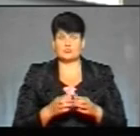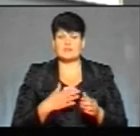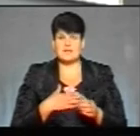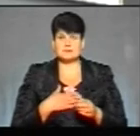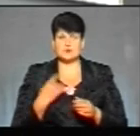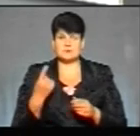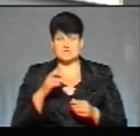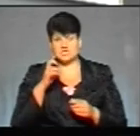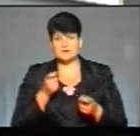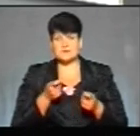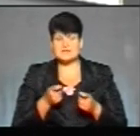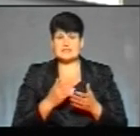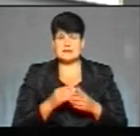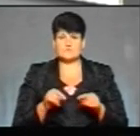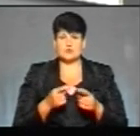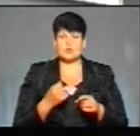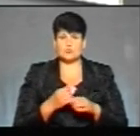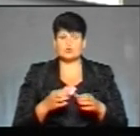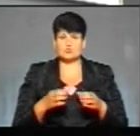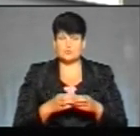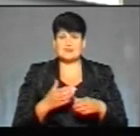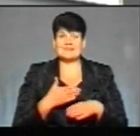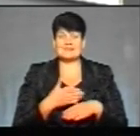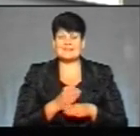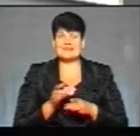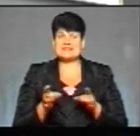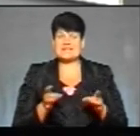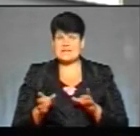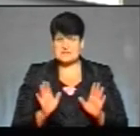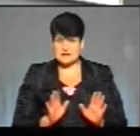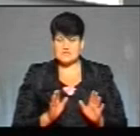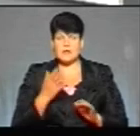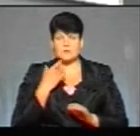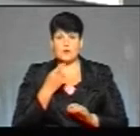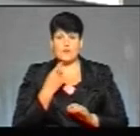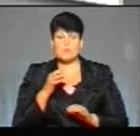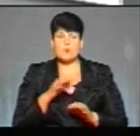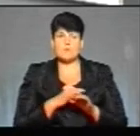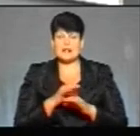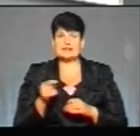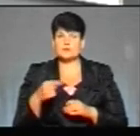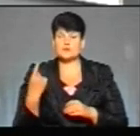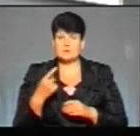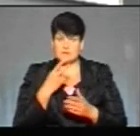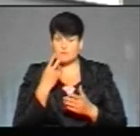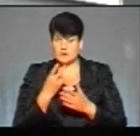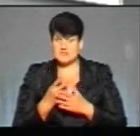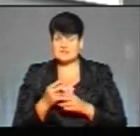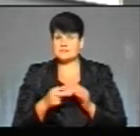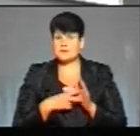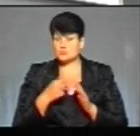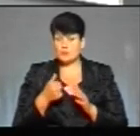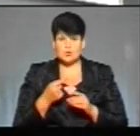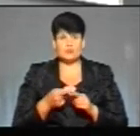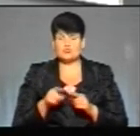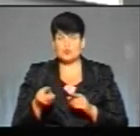державній адміністрації створена робоча група по децентралізації, так? Але коли ми говоримо про проект Тернопільської області, який ми презентували в 2017 році, то в